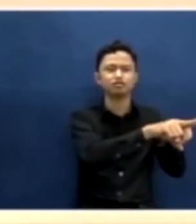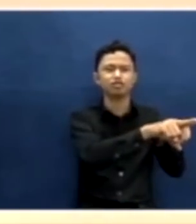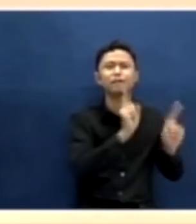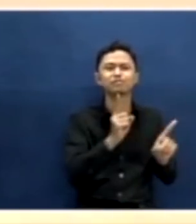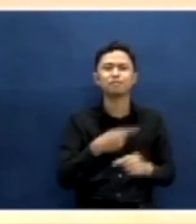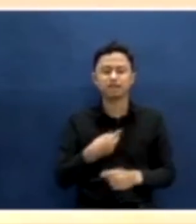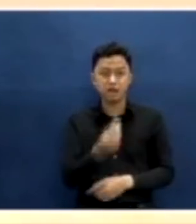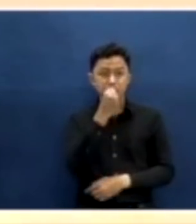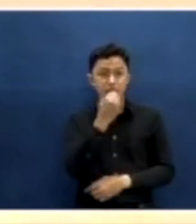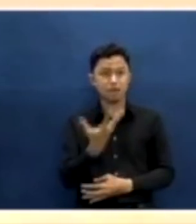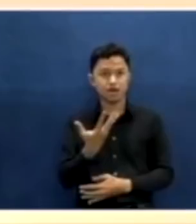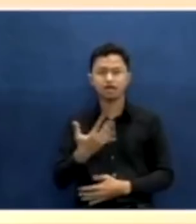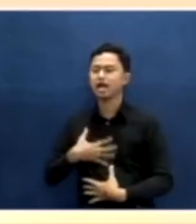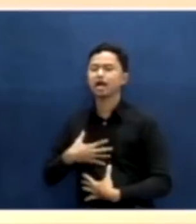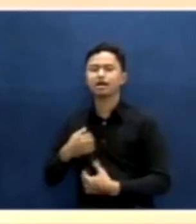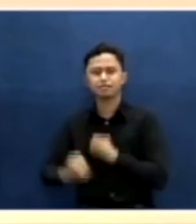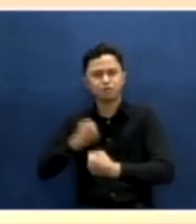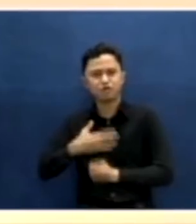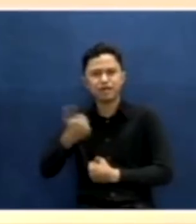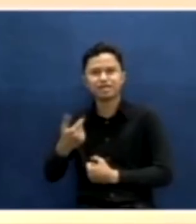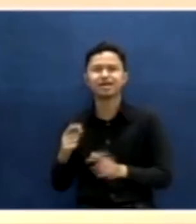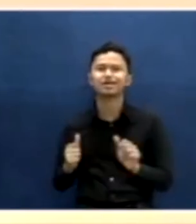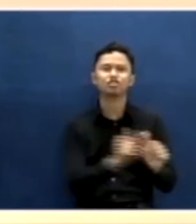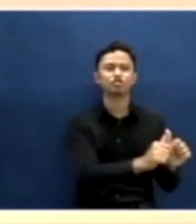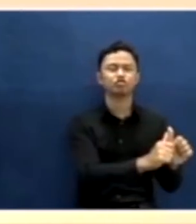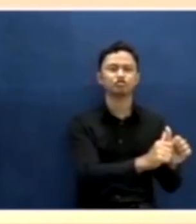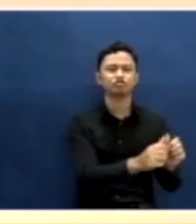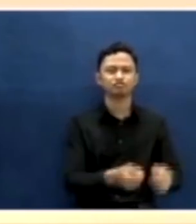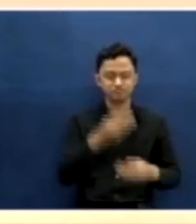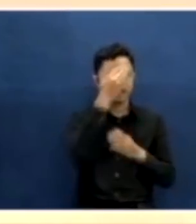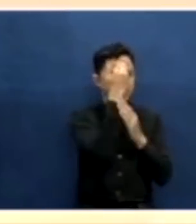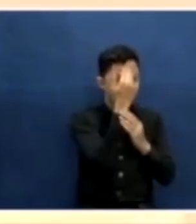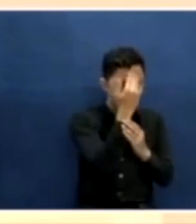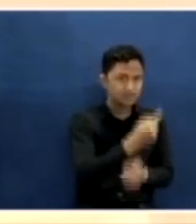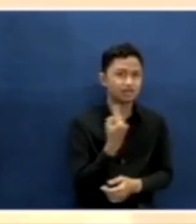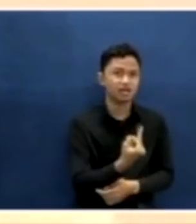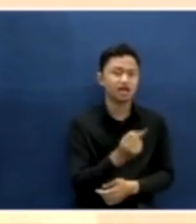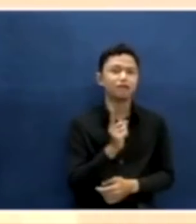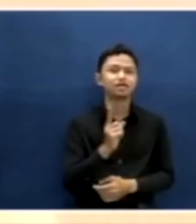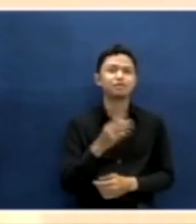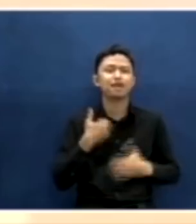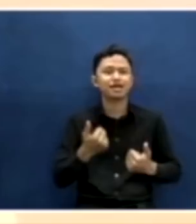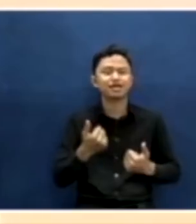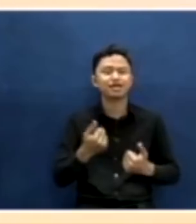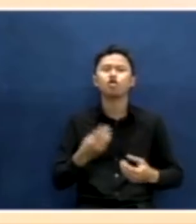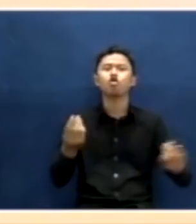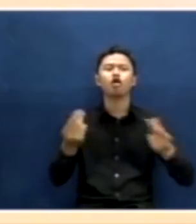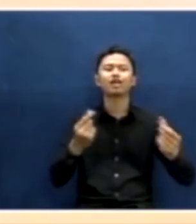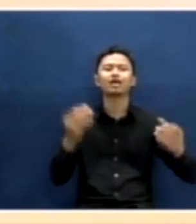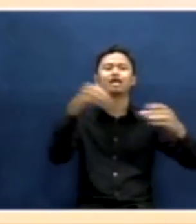mulut kita dan ketaqwaan kita itu didasarkan kepada kebersihan harta hal yang kita peroleh dan kita dapatkan